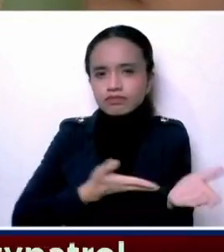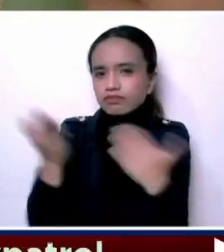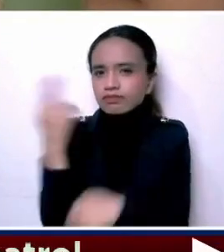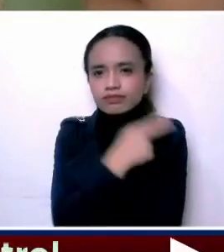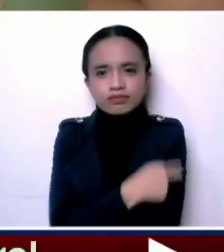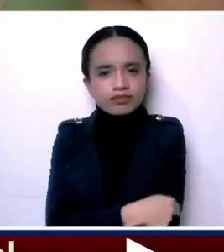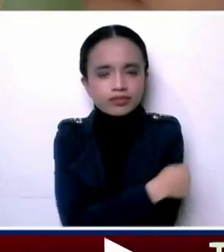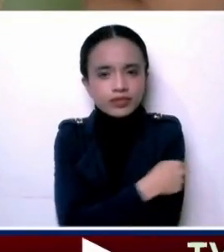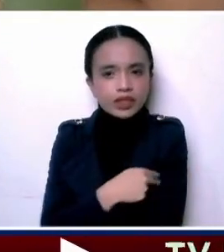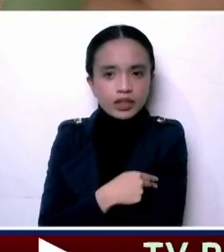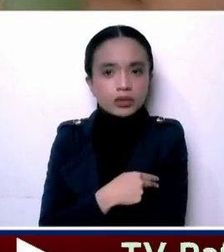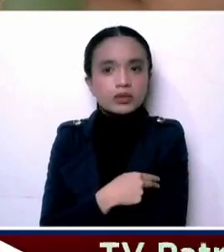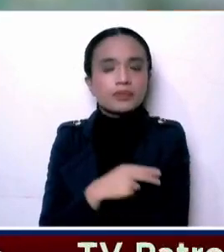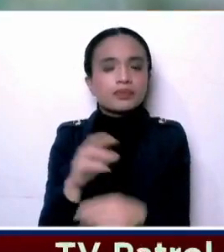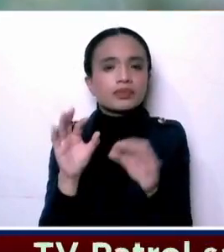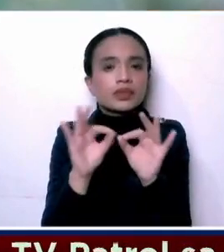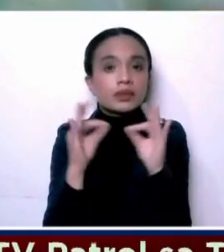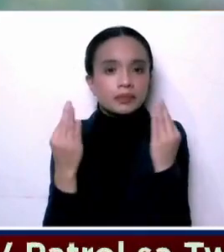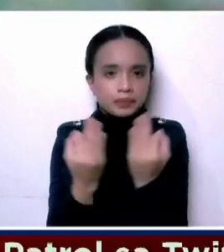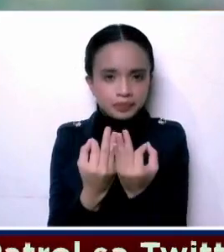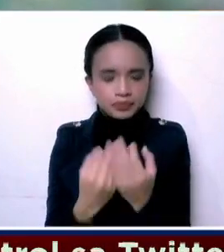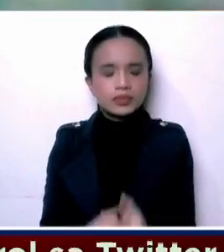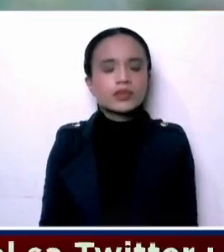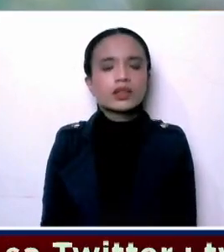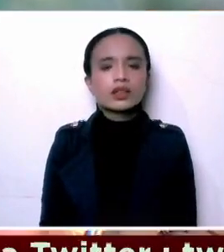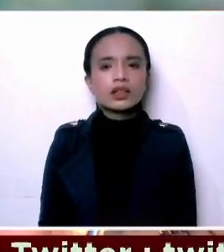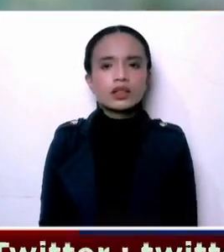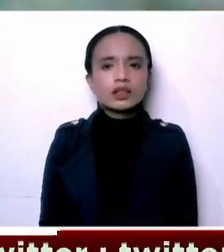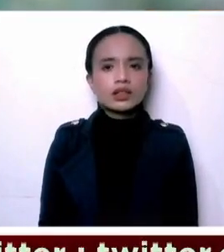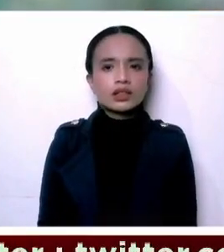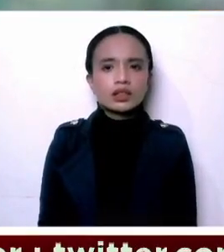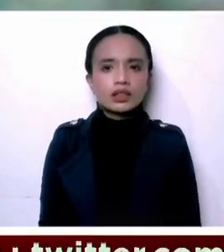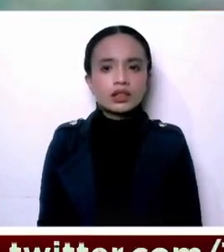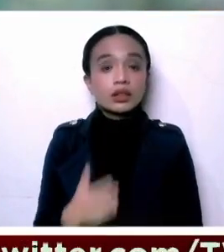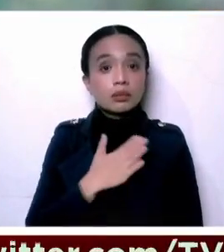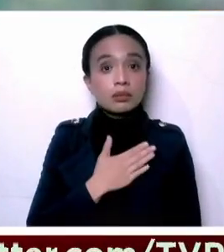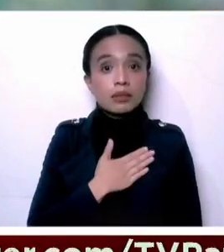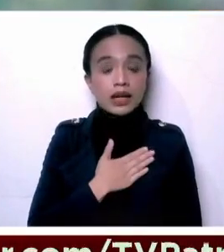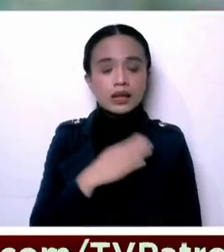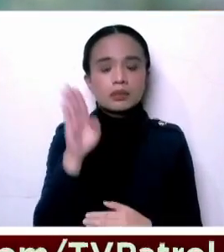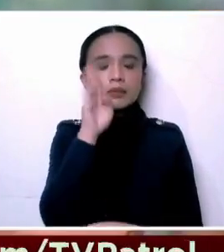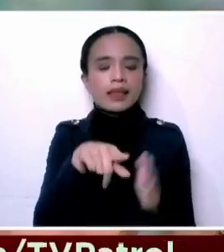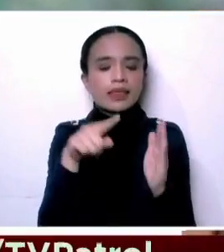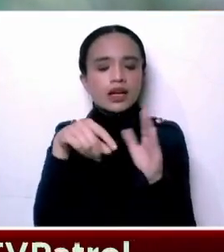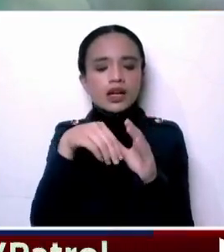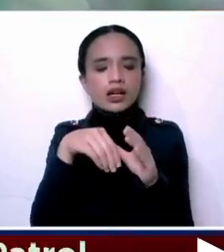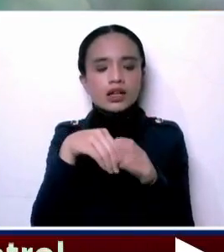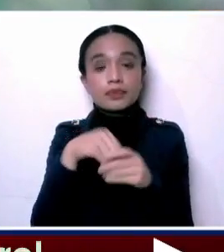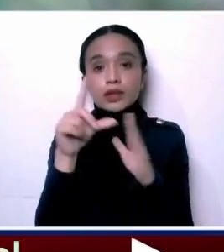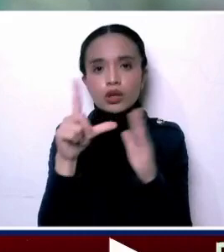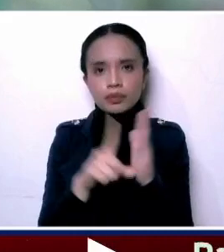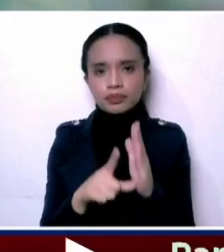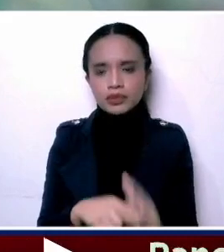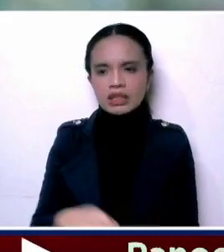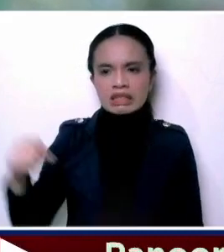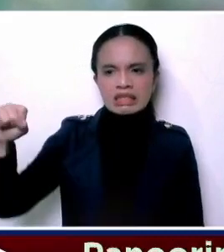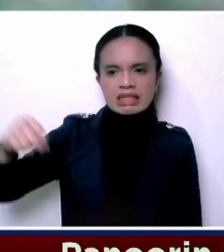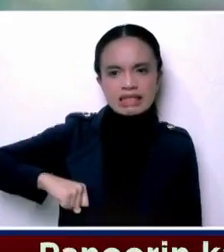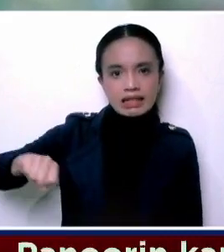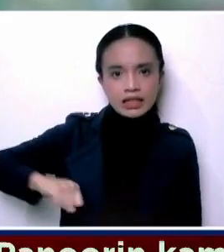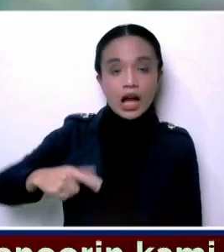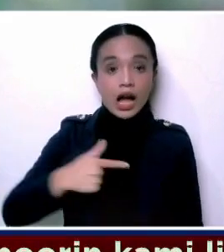isang kamag-anak. Nung masaksak po yung aking bayaw po, nakapag-donate din po ako ng dugo sa Lucena